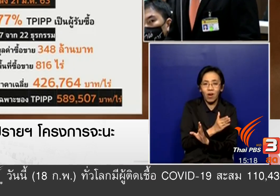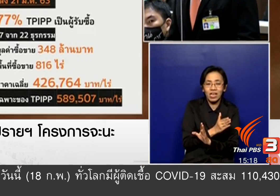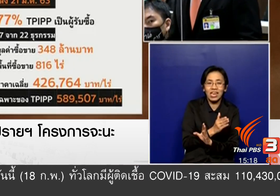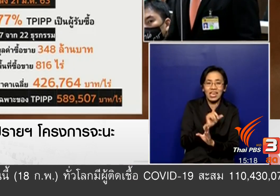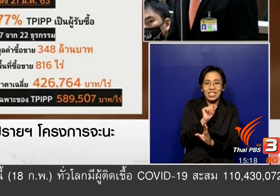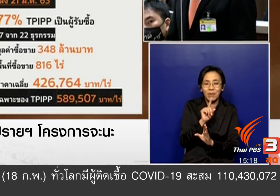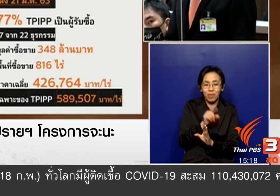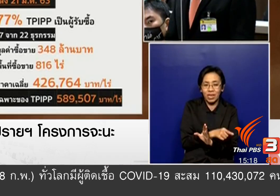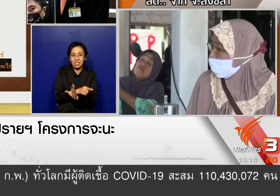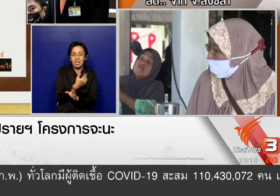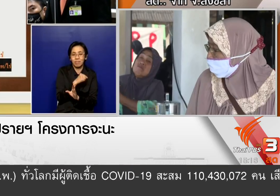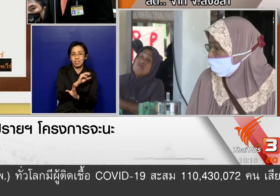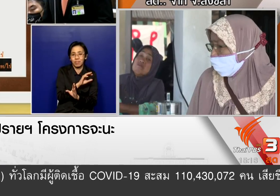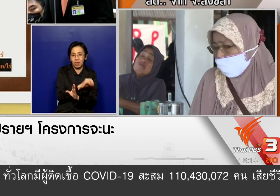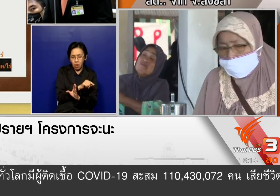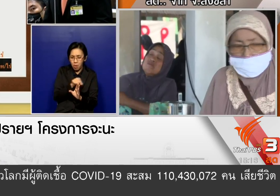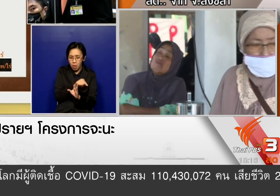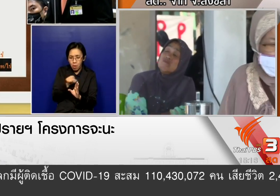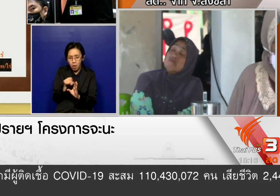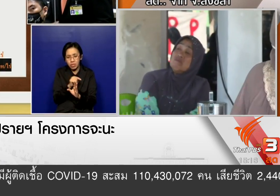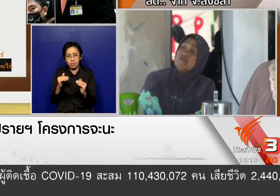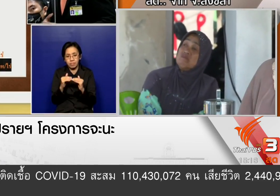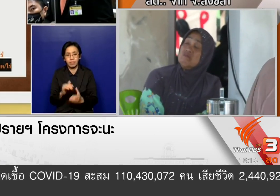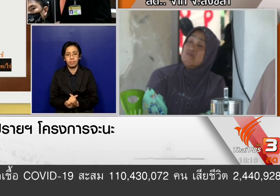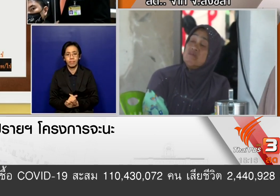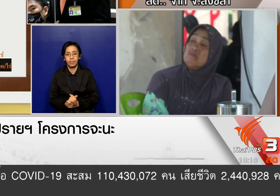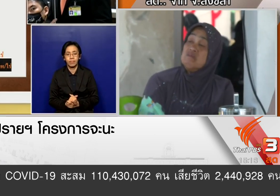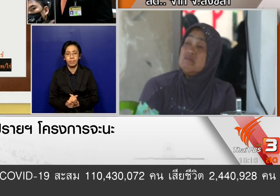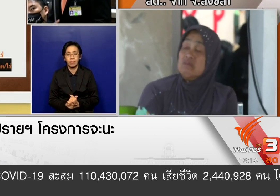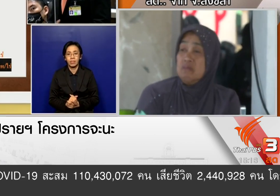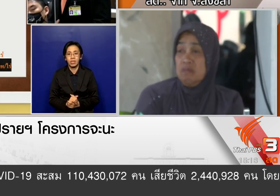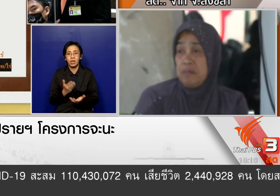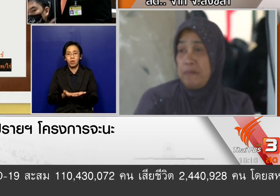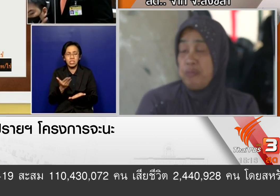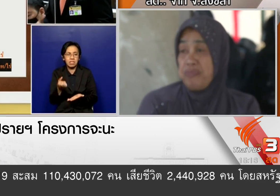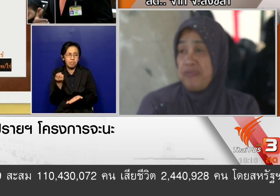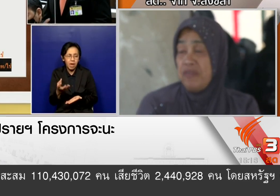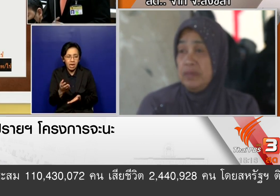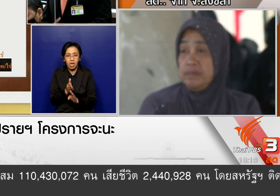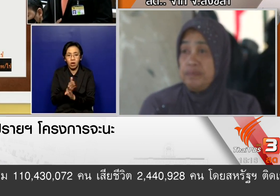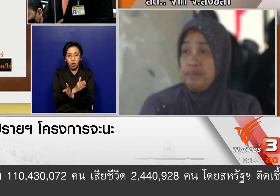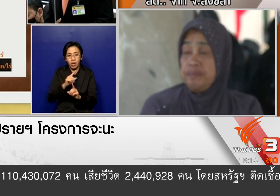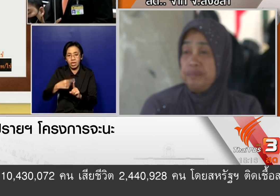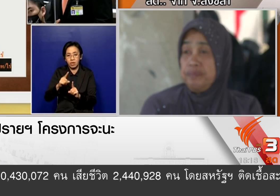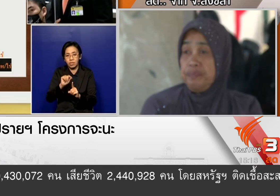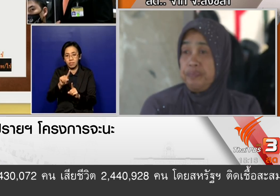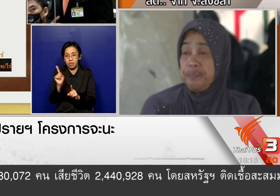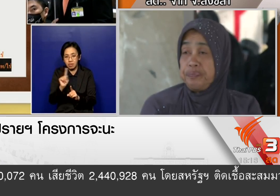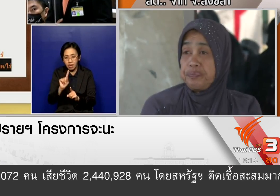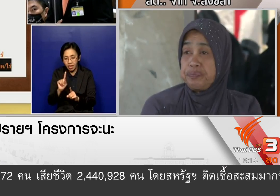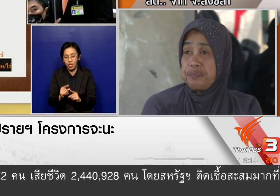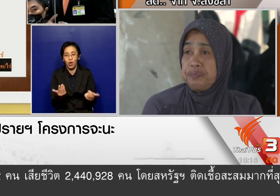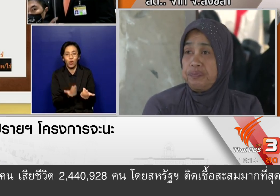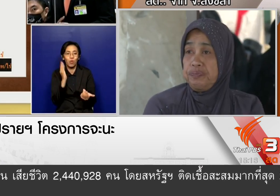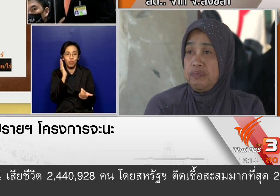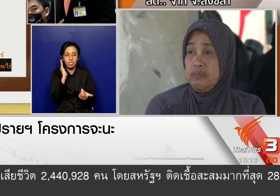วันมี 19 ธรกรรมพอๆกันคนที่ทำการกว้านซื้อมากก่อนวที่ 21 มกรา คือกล่มของลู